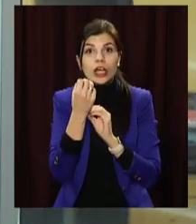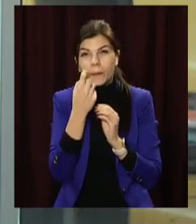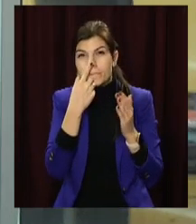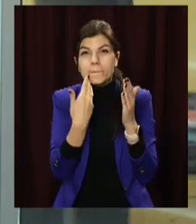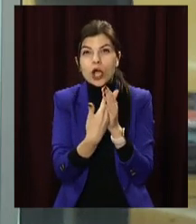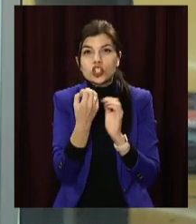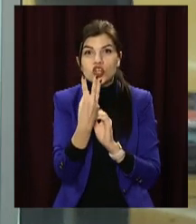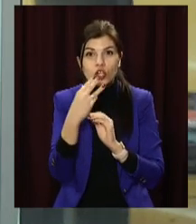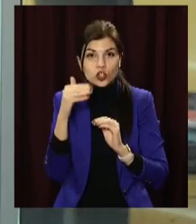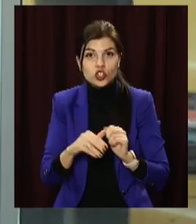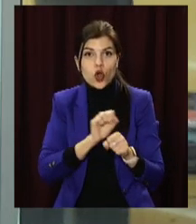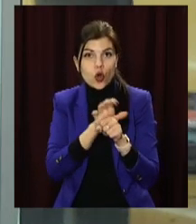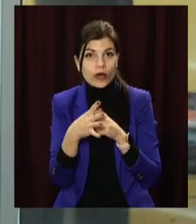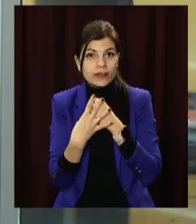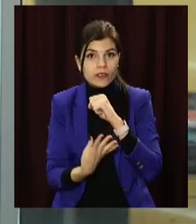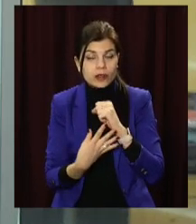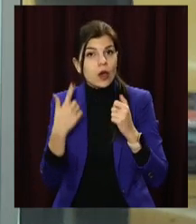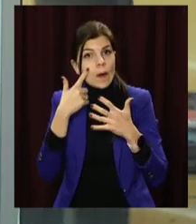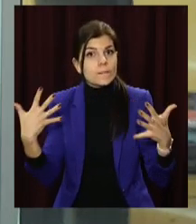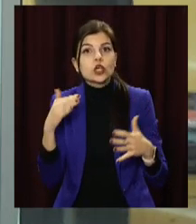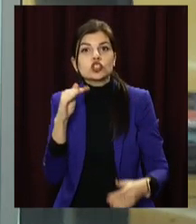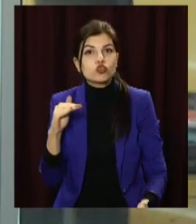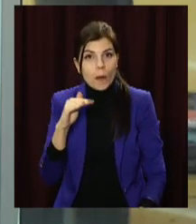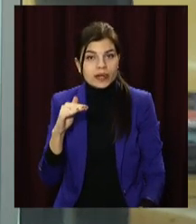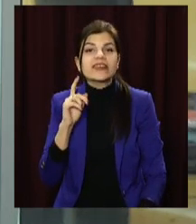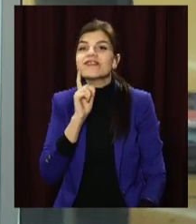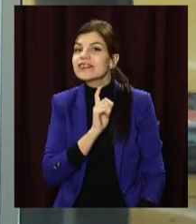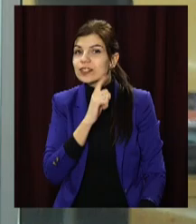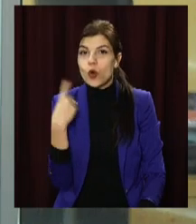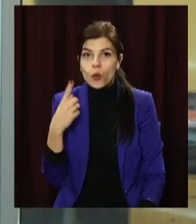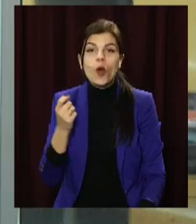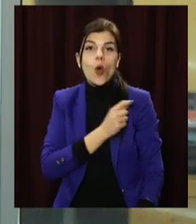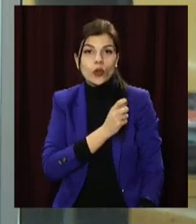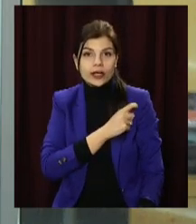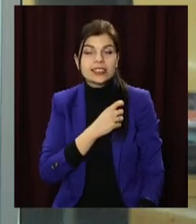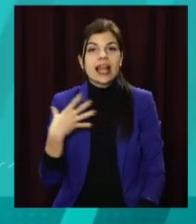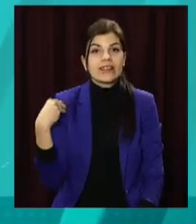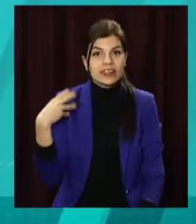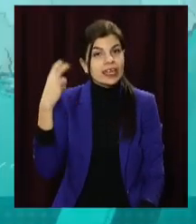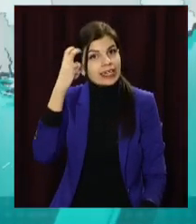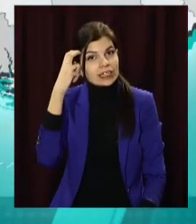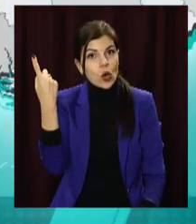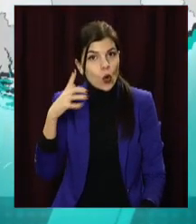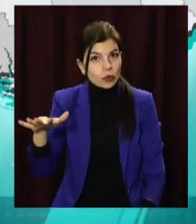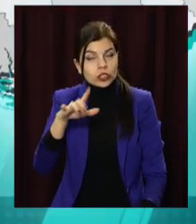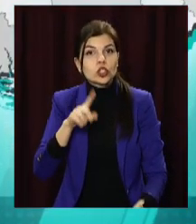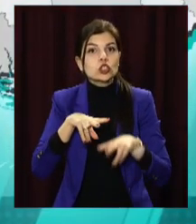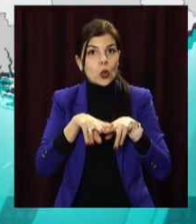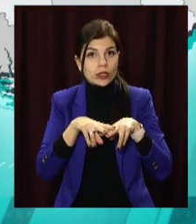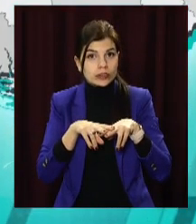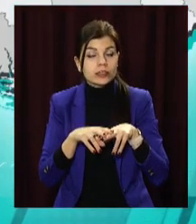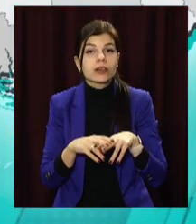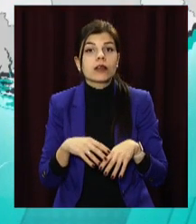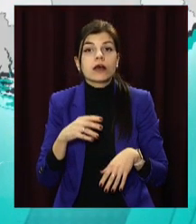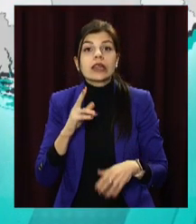тисяч випадків COVID-19. Найбільше з них у Житомирській, Вінницькій, Одеській, Львівській, Київській областях та столиці.